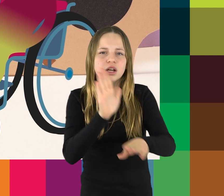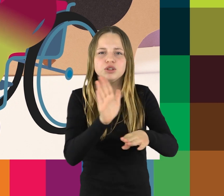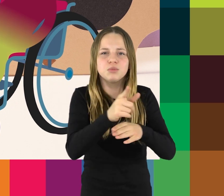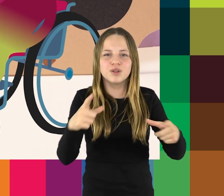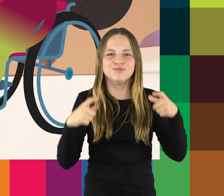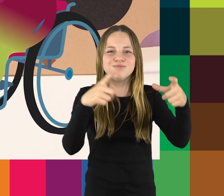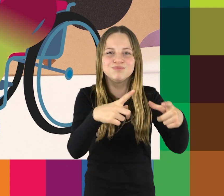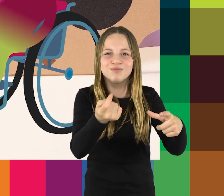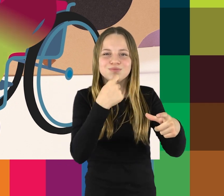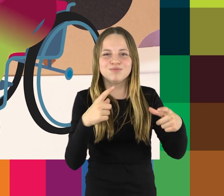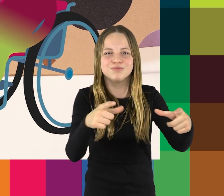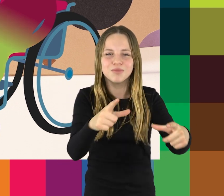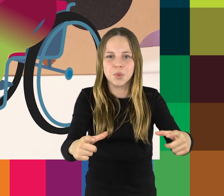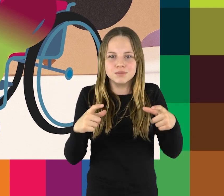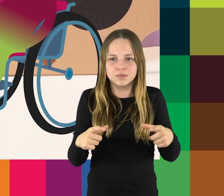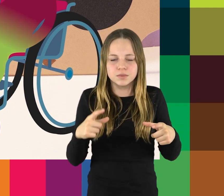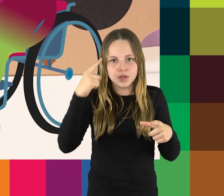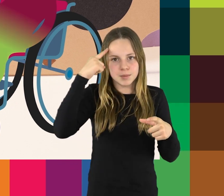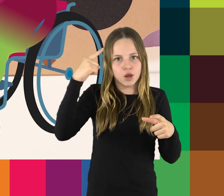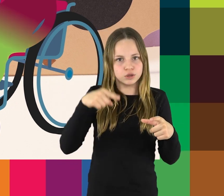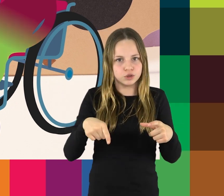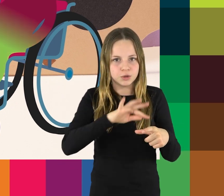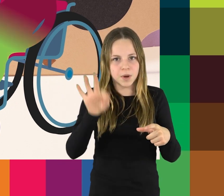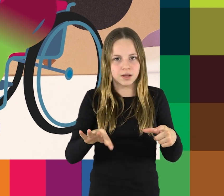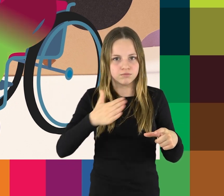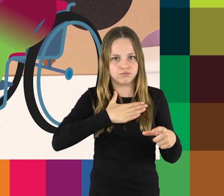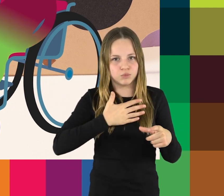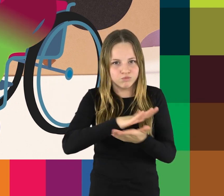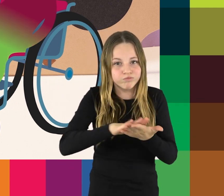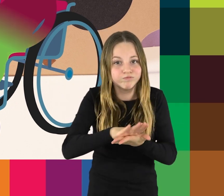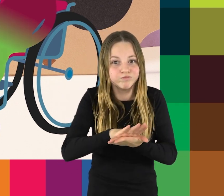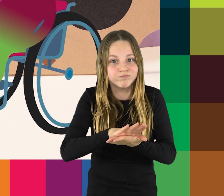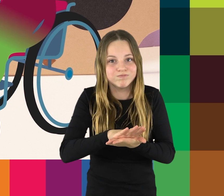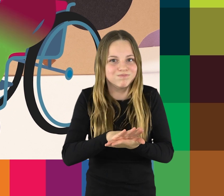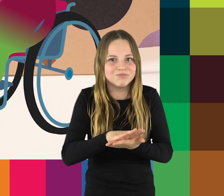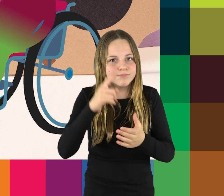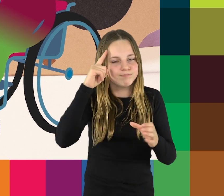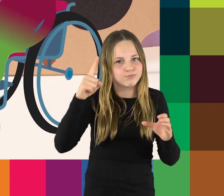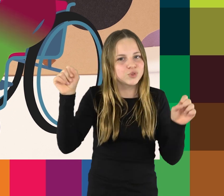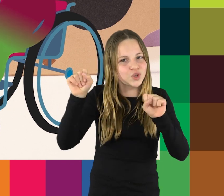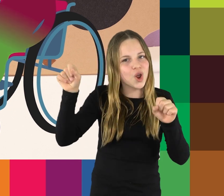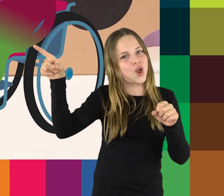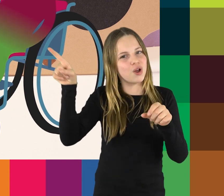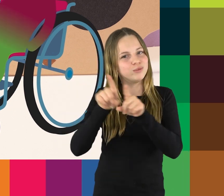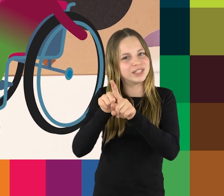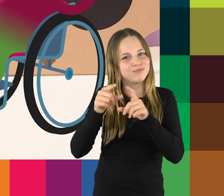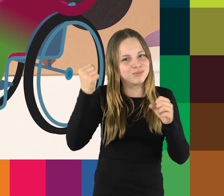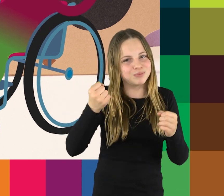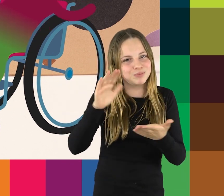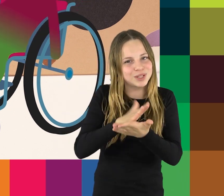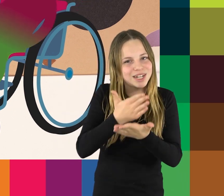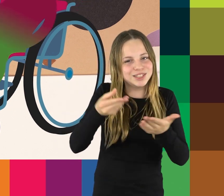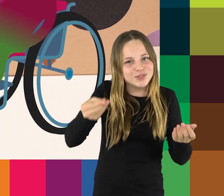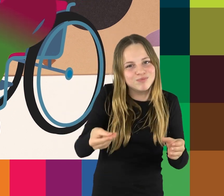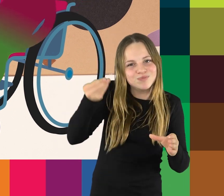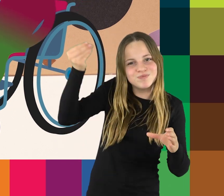Cissé? Oh, qu'est-ce que je peux faire alors pour aider les autres avec leurs droits? Tu as le droit de dire ce que tu penses, mais les